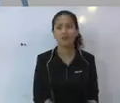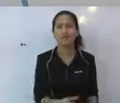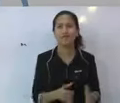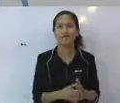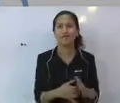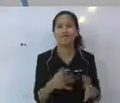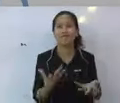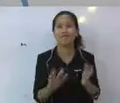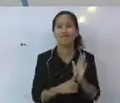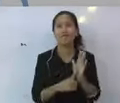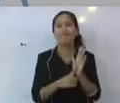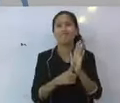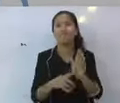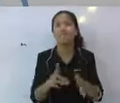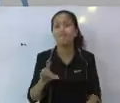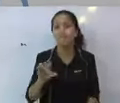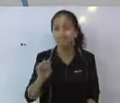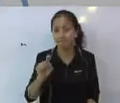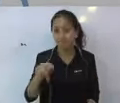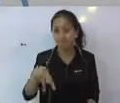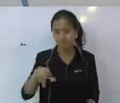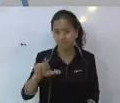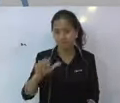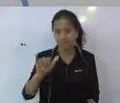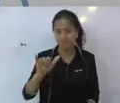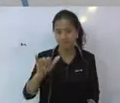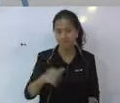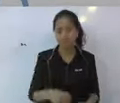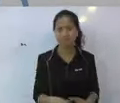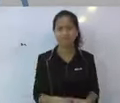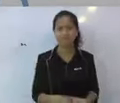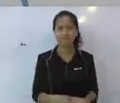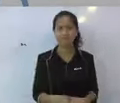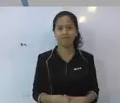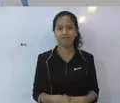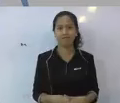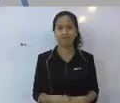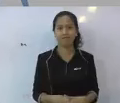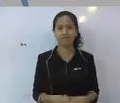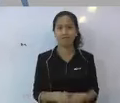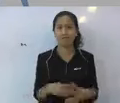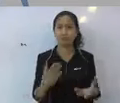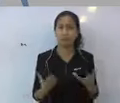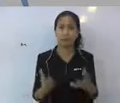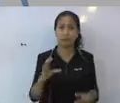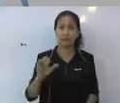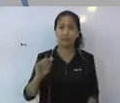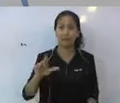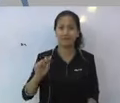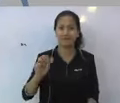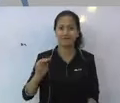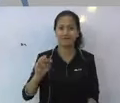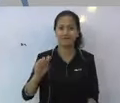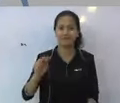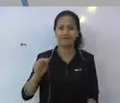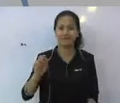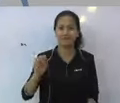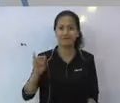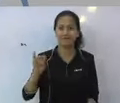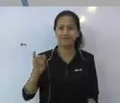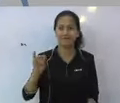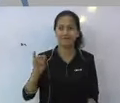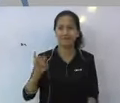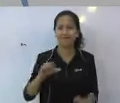na mga halaman oh mga kung ang naka-display kaya, doon oh. ay ang tawag nito kalamansi oh di ba talagang